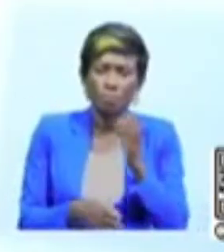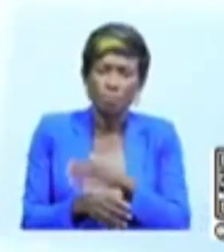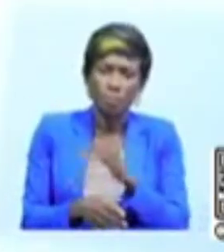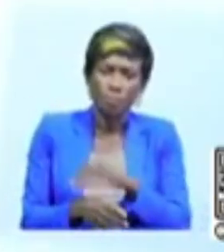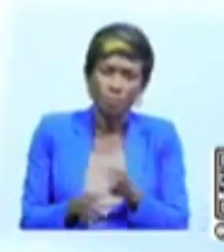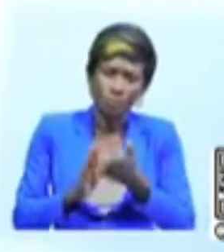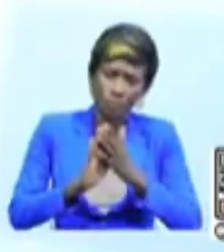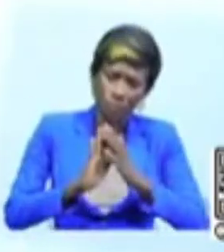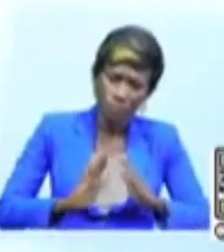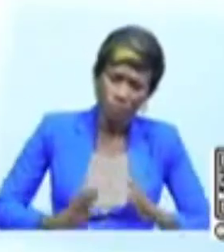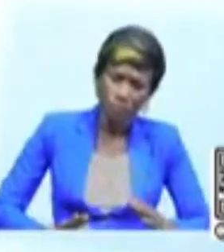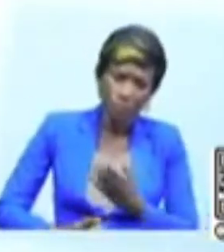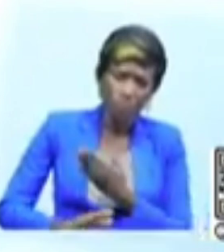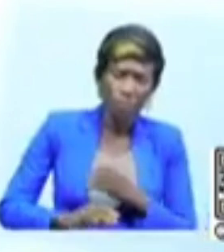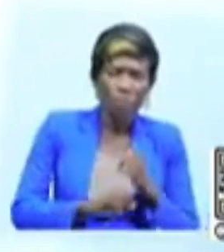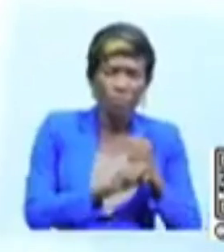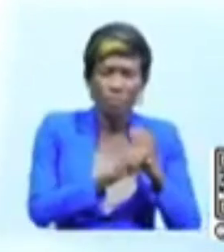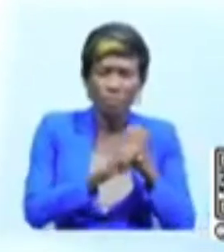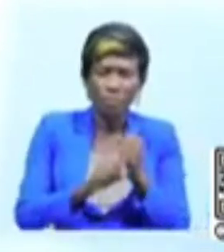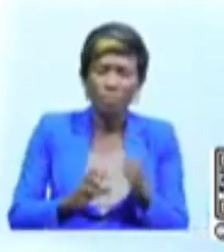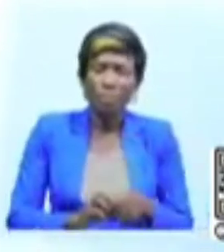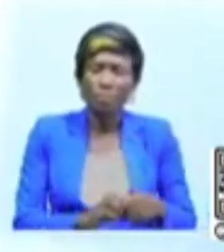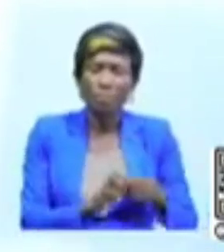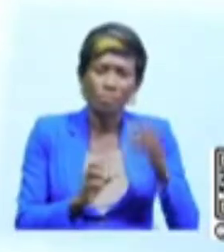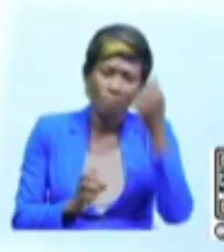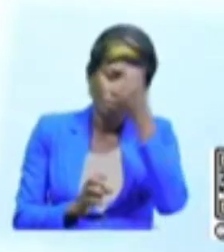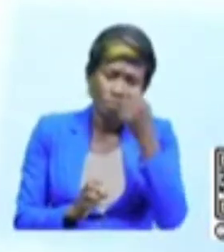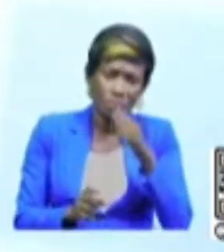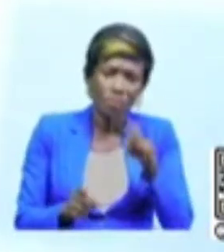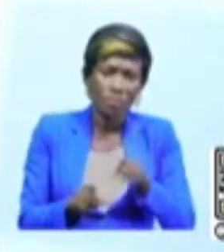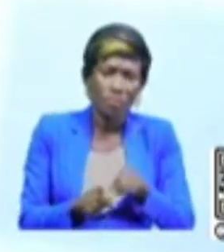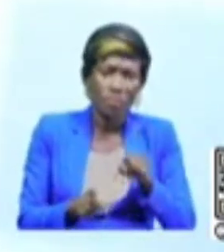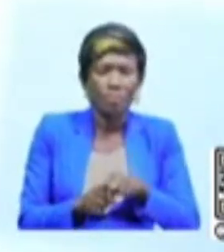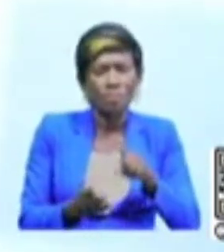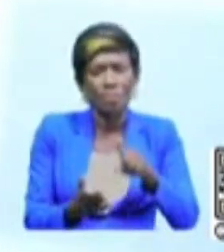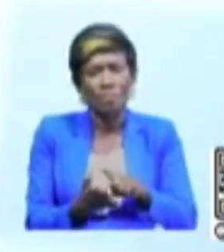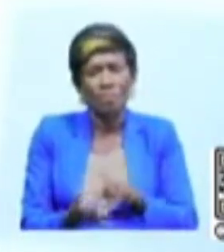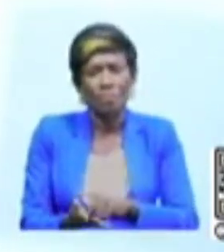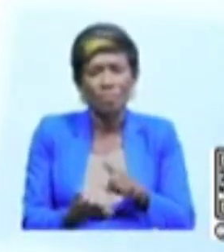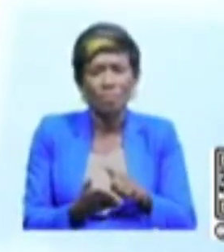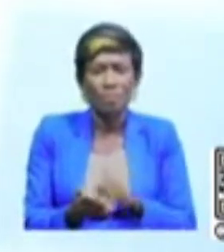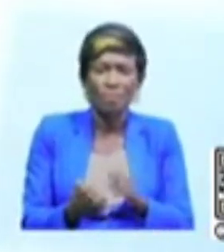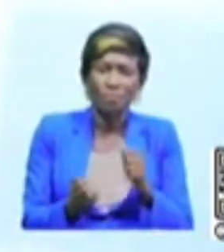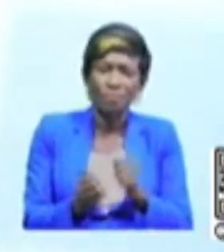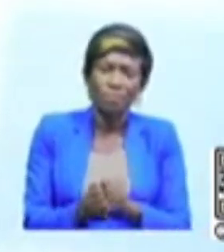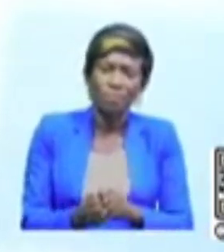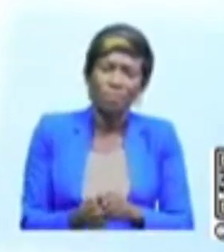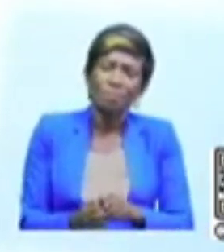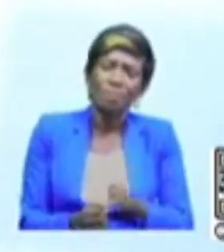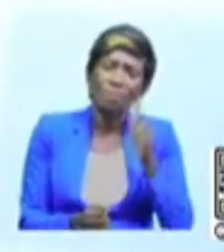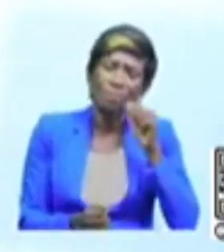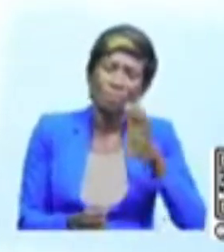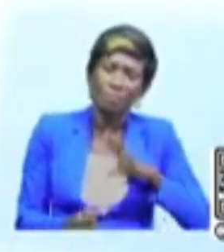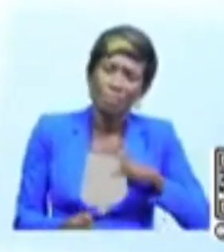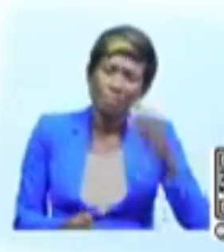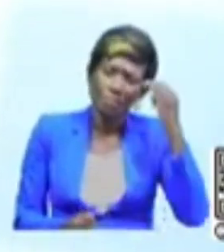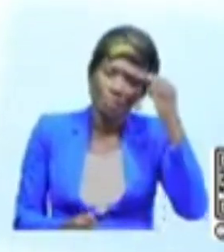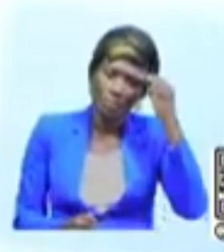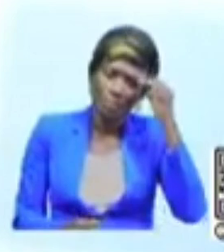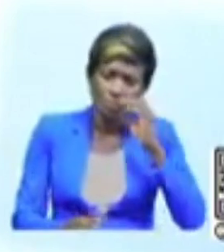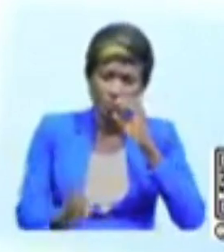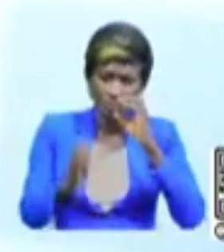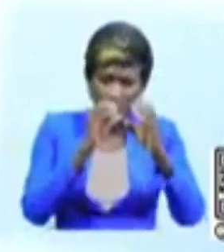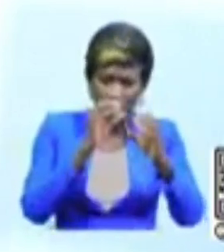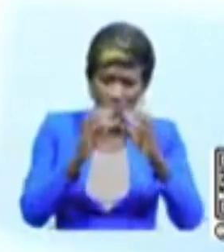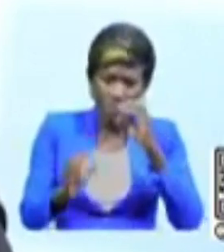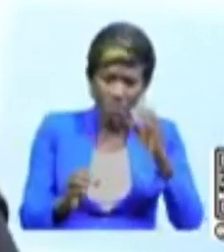sécurité de l'Union africaine ont aussi échangé avec la ministre de la Communication et des médias et avec le président de la